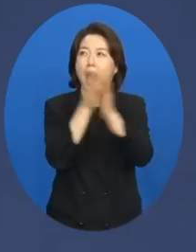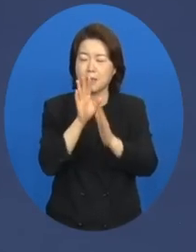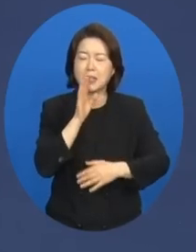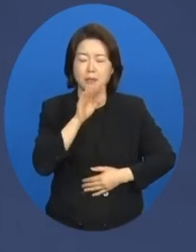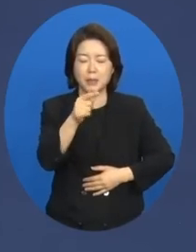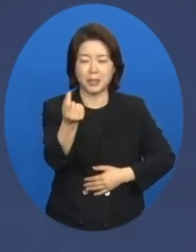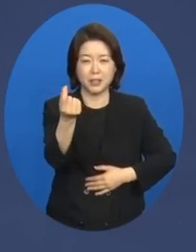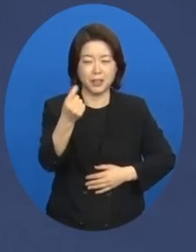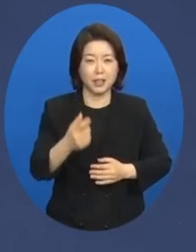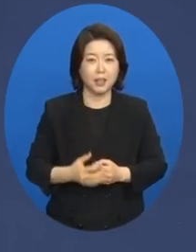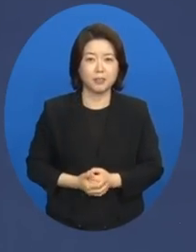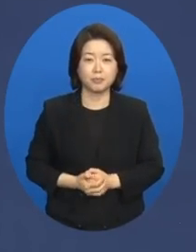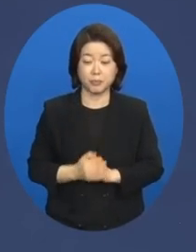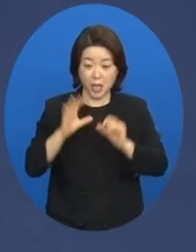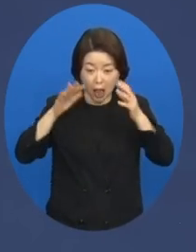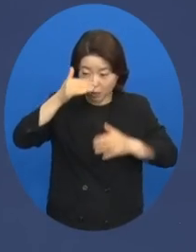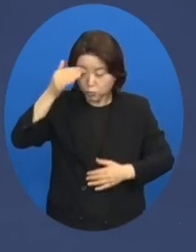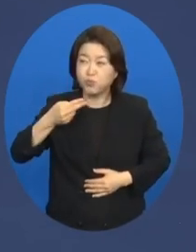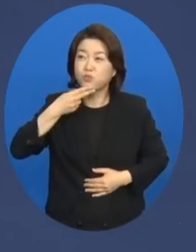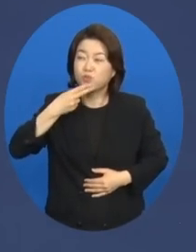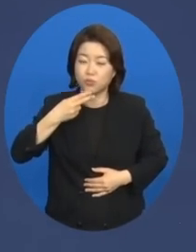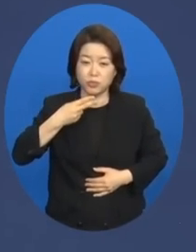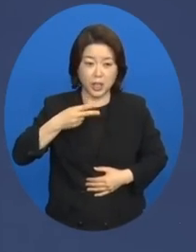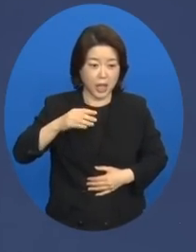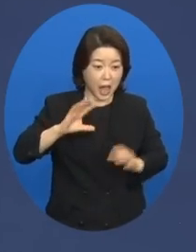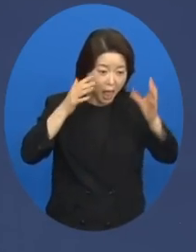애를 아예 구경도 못하고